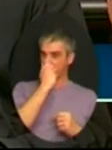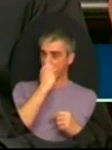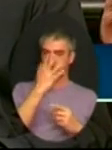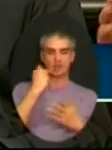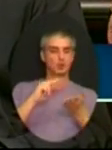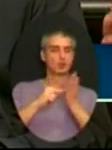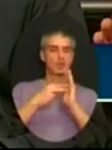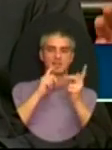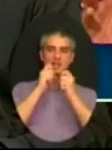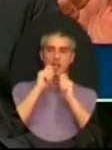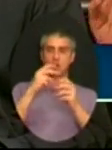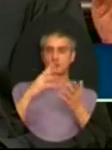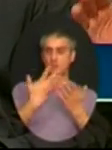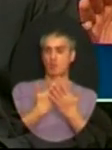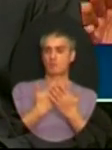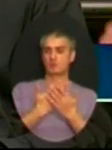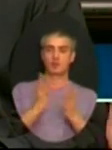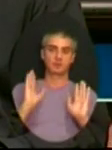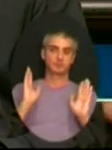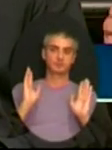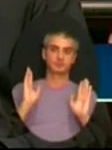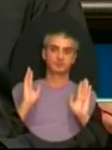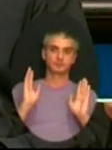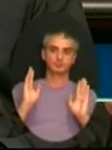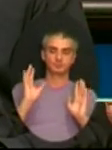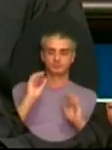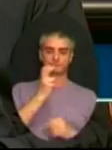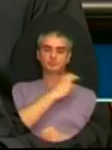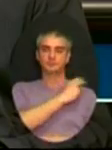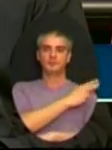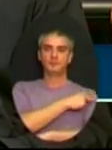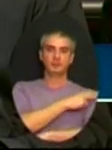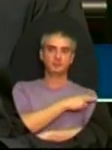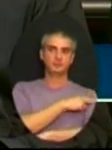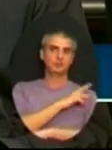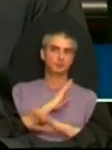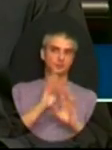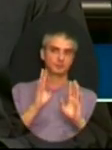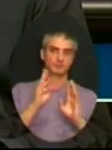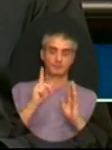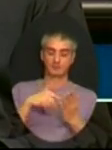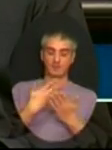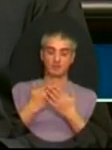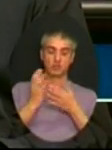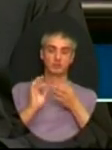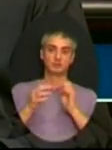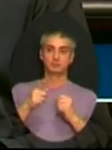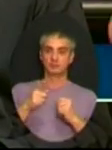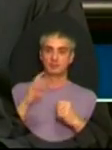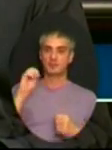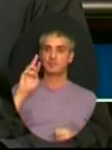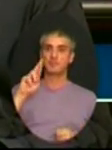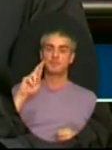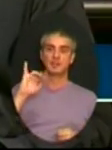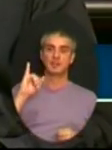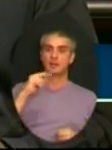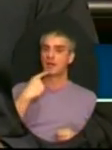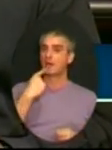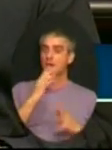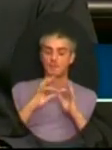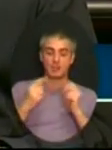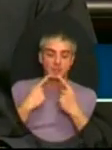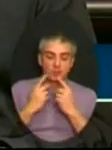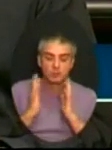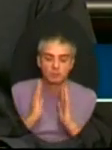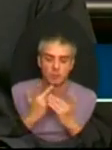על הרעיון בעובדה, תחקיר עובדה, רעיון עובדה של מפכ"ל המשטרה, והיועצת המשפטית, מירי, אמרה את זה בתחילת